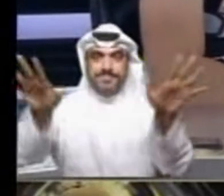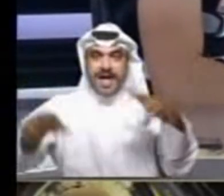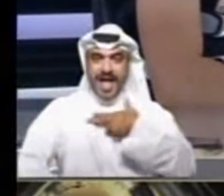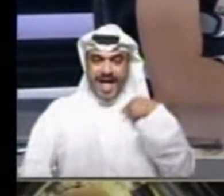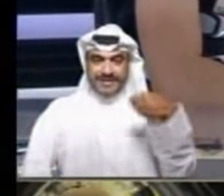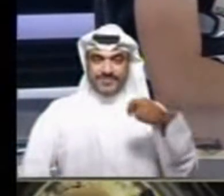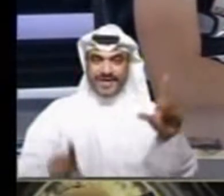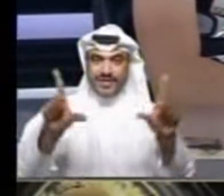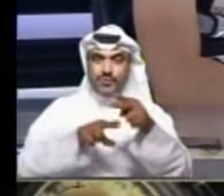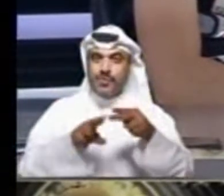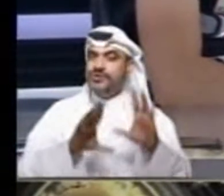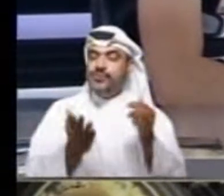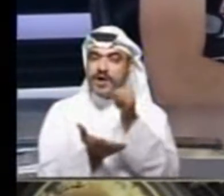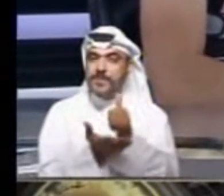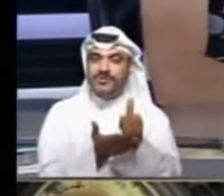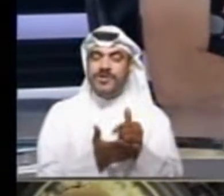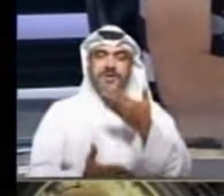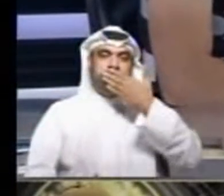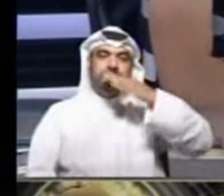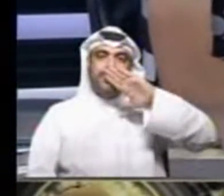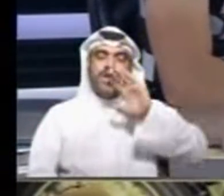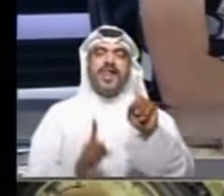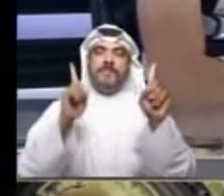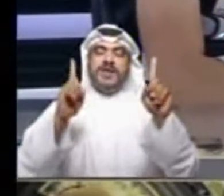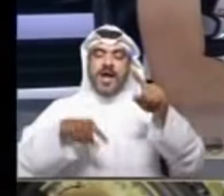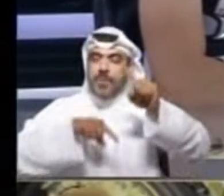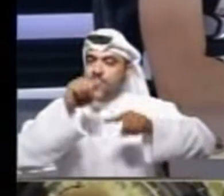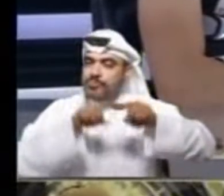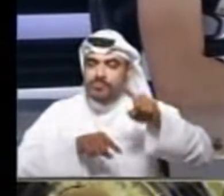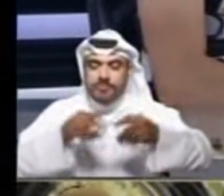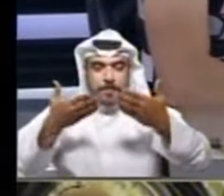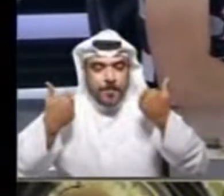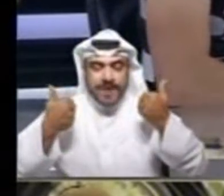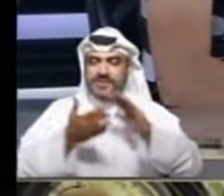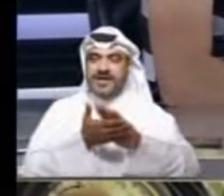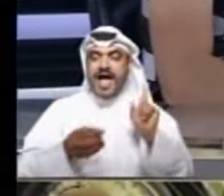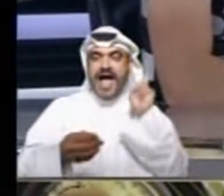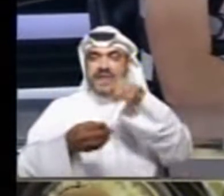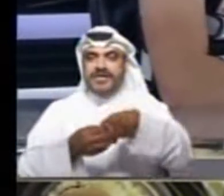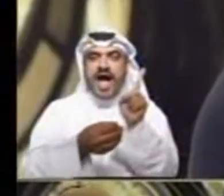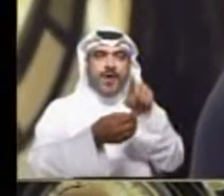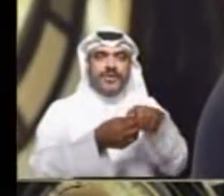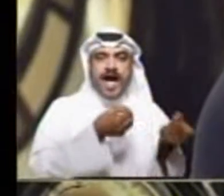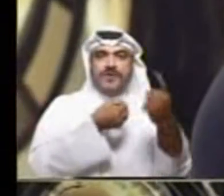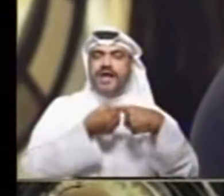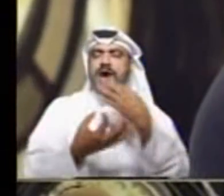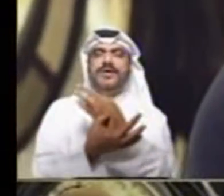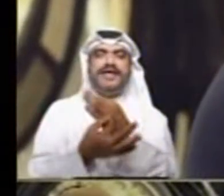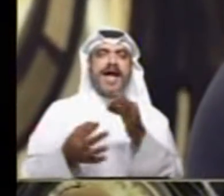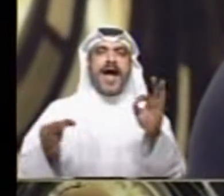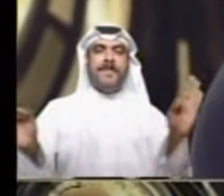شاشة تلفزيون دولة الكويت للمسؤولين؟ والله الحمد لله احنا للحين ما في أي عوائق، والحمد لله متعاونين مع الجميع، والجميع متعاون معنا، يعني